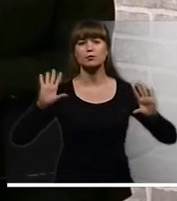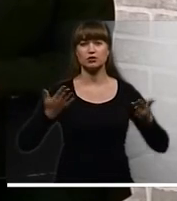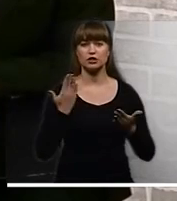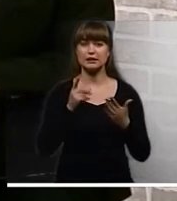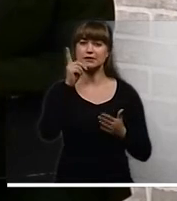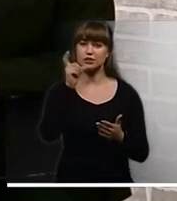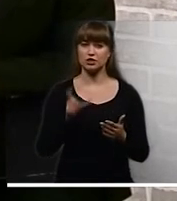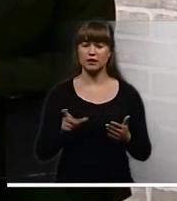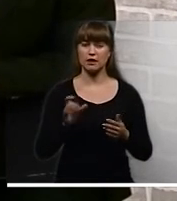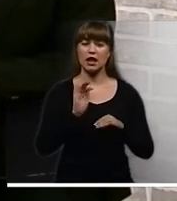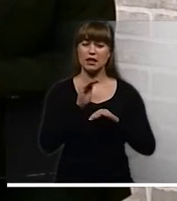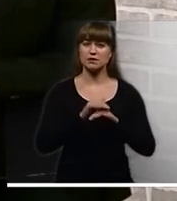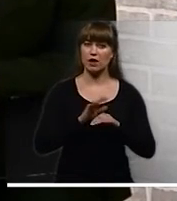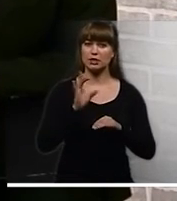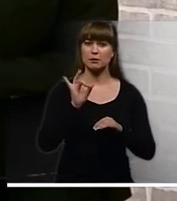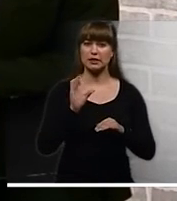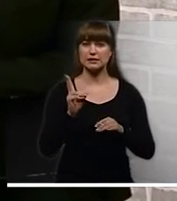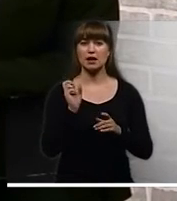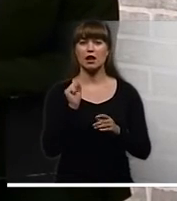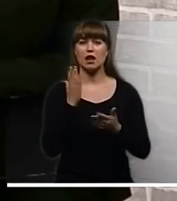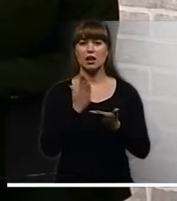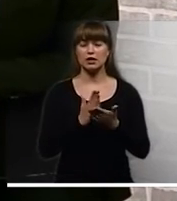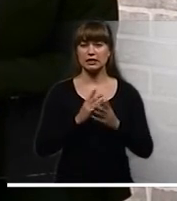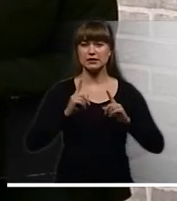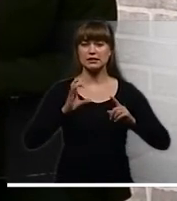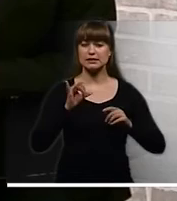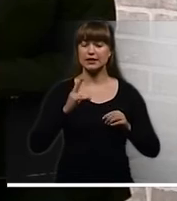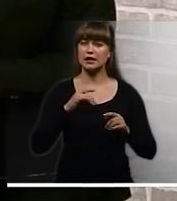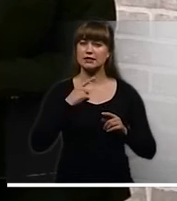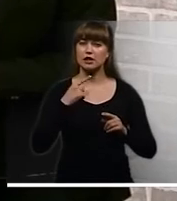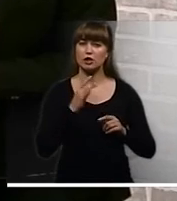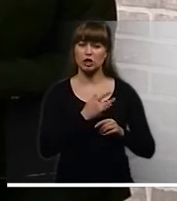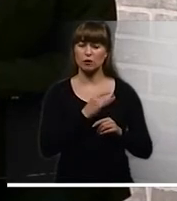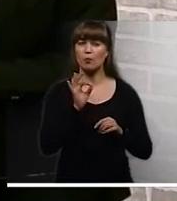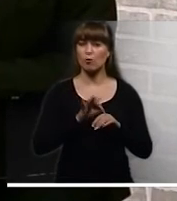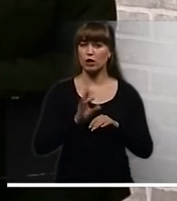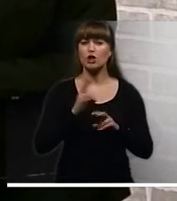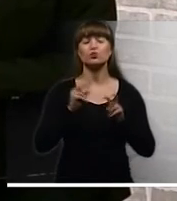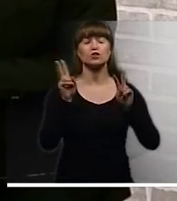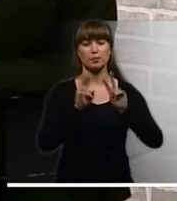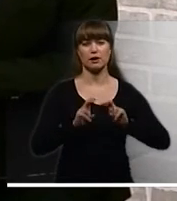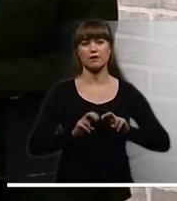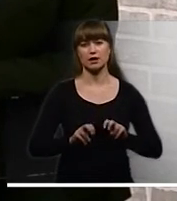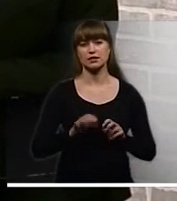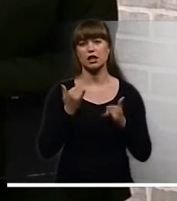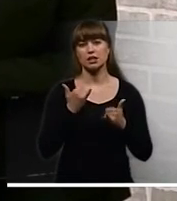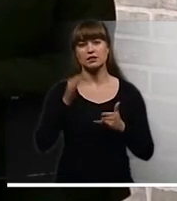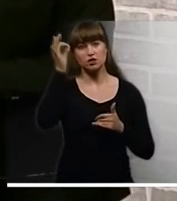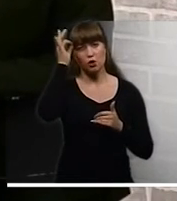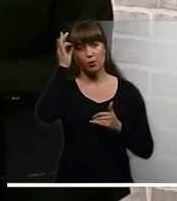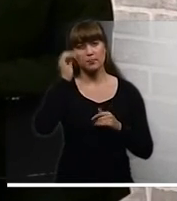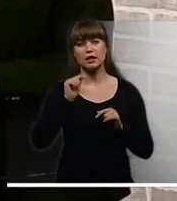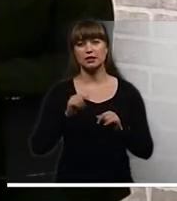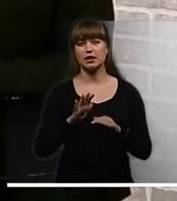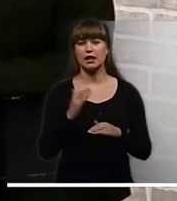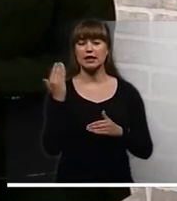случае, если вот человек с факторами риска, у которого вполне вероятность стенокардия, говорит, что у него боли, надо проверять. Вот сегодня упомянутый